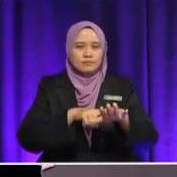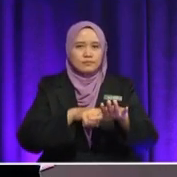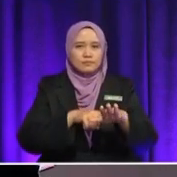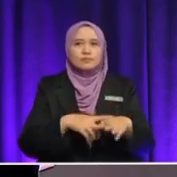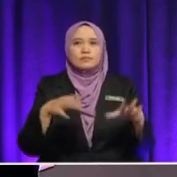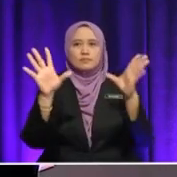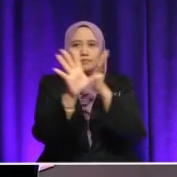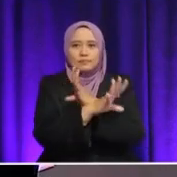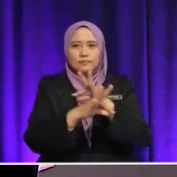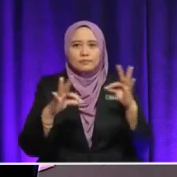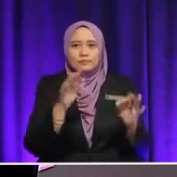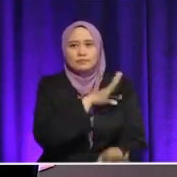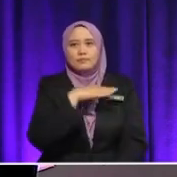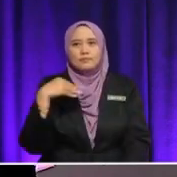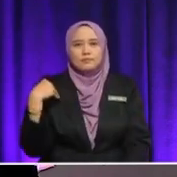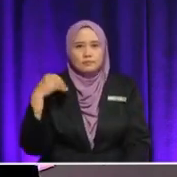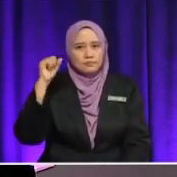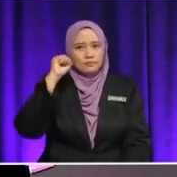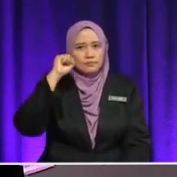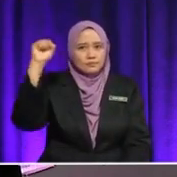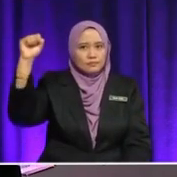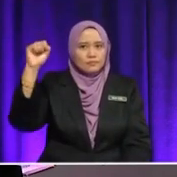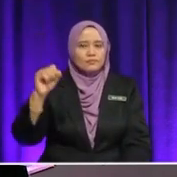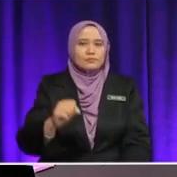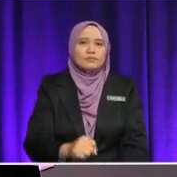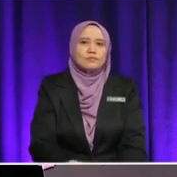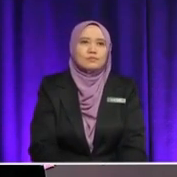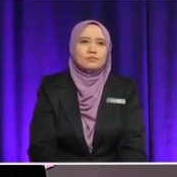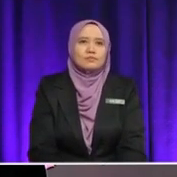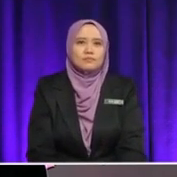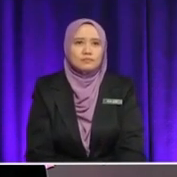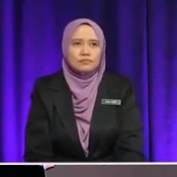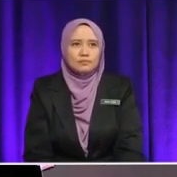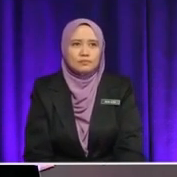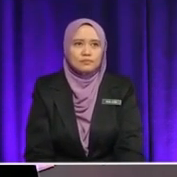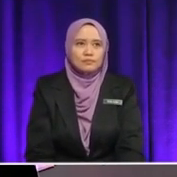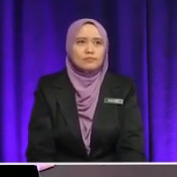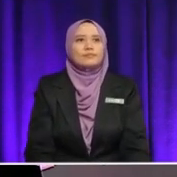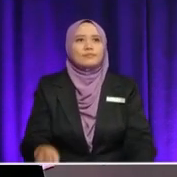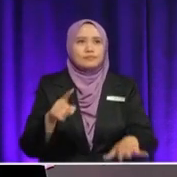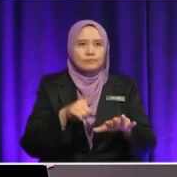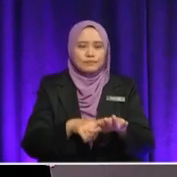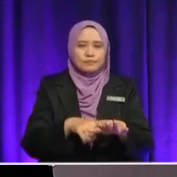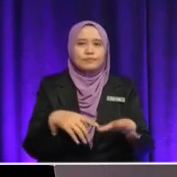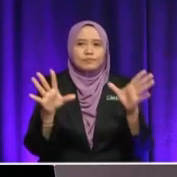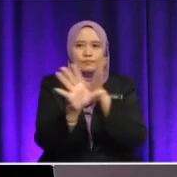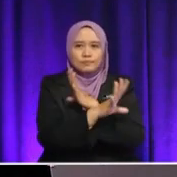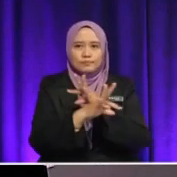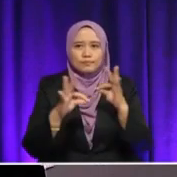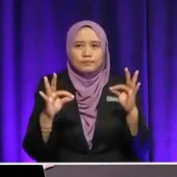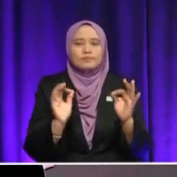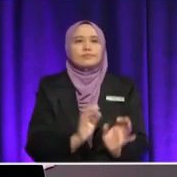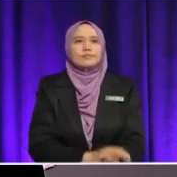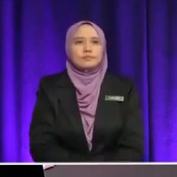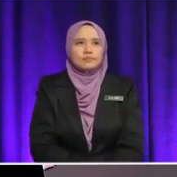kita lihat ya boleh yang pertama Hai tidak rayu awal di Sarawak cash cari ringkas